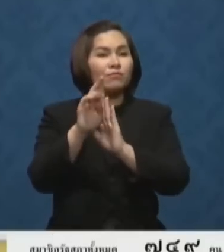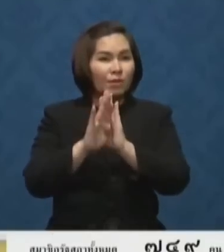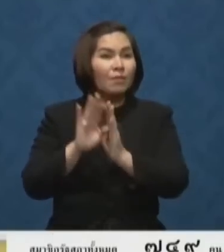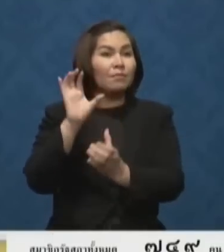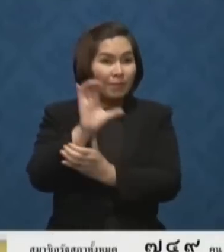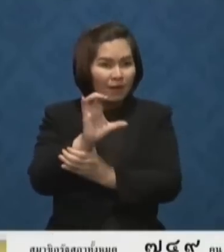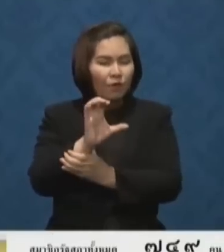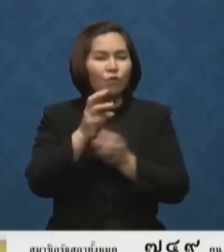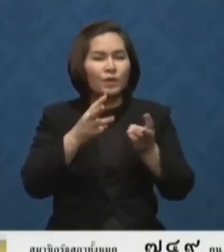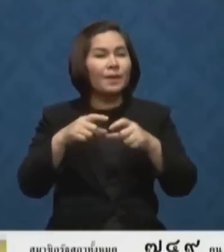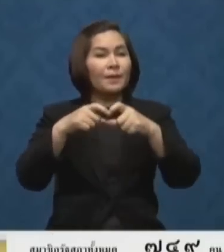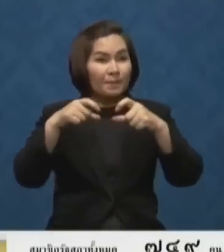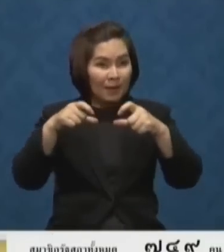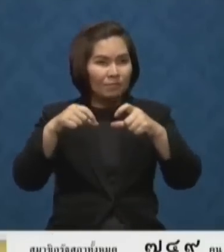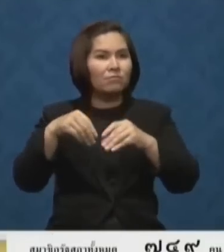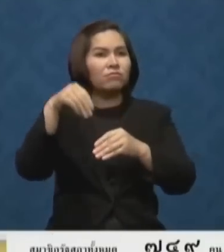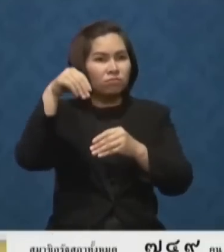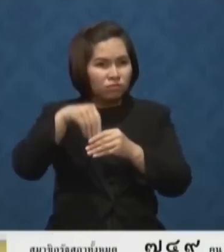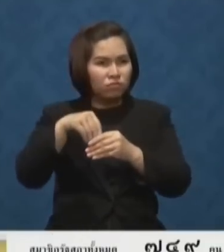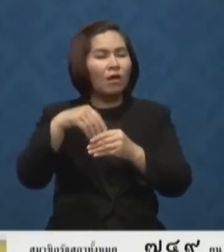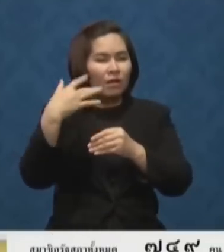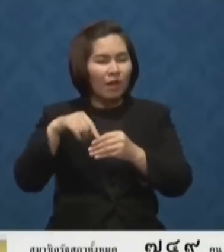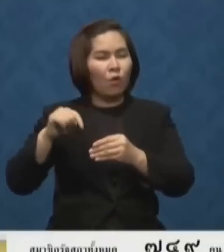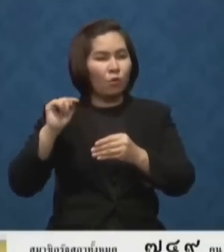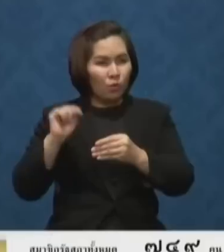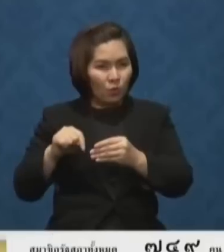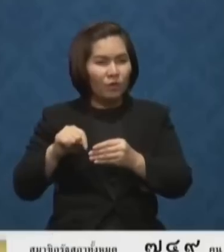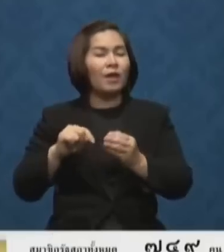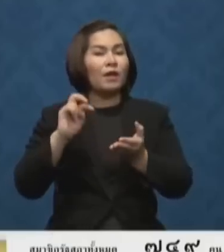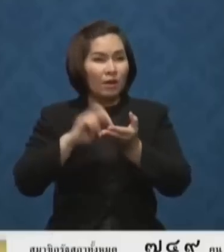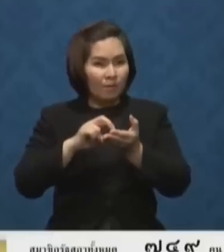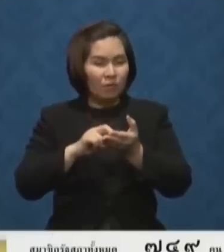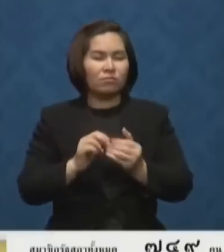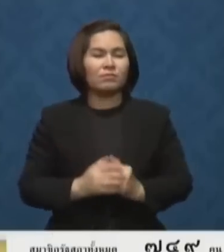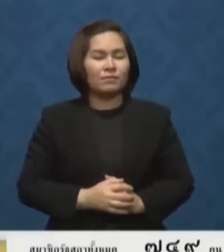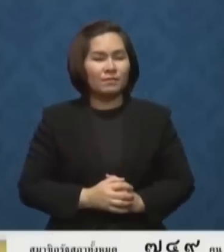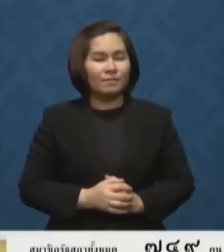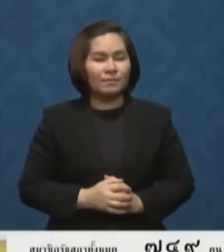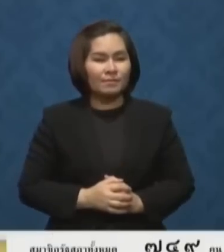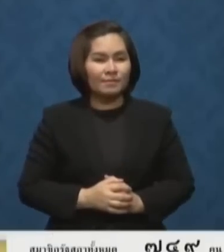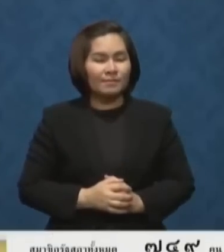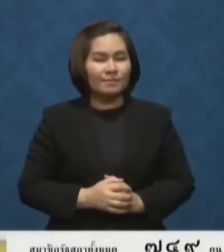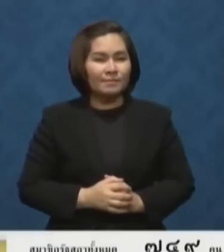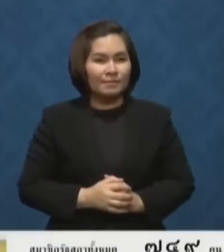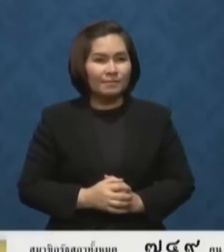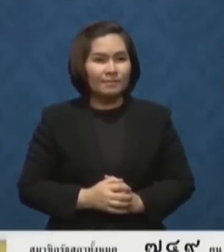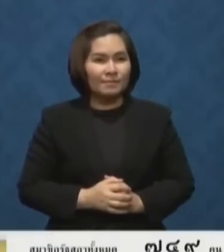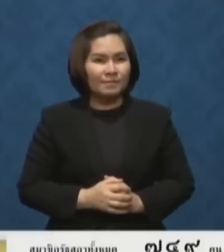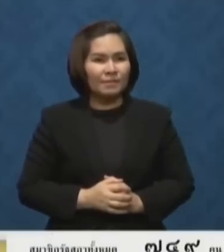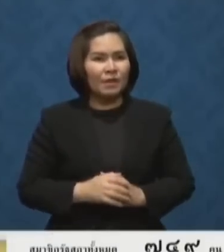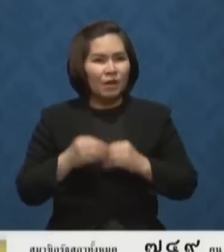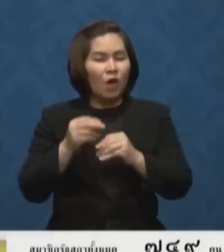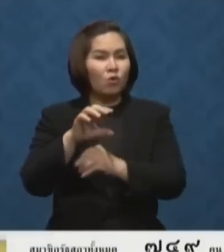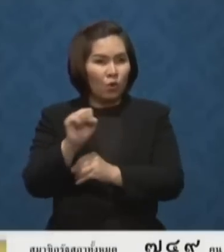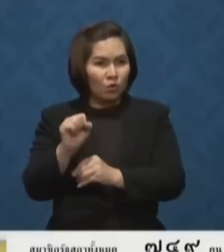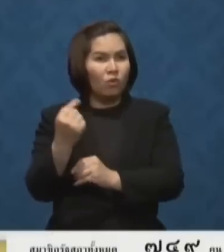เสียบบัติแล้วกดแดงตน จะพ่อพูดที่ต้องการรบรองแล้วก็จะพ่อสวาชิ